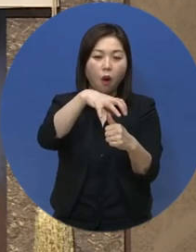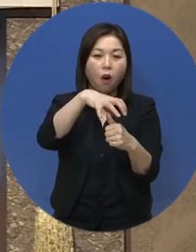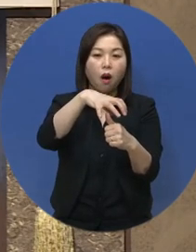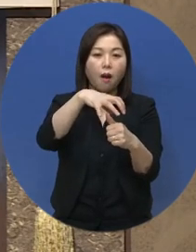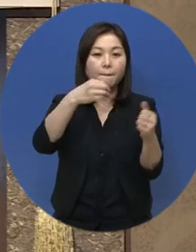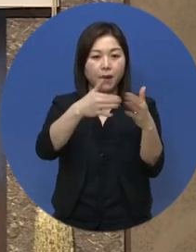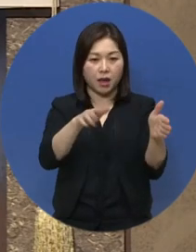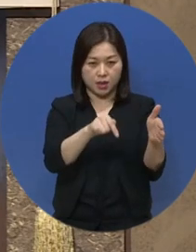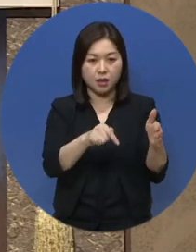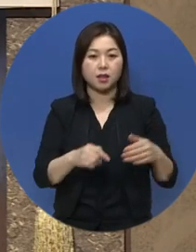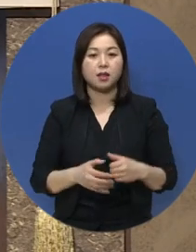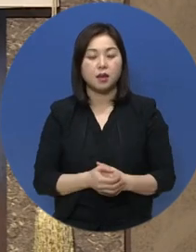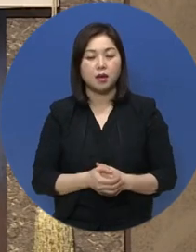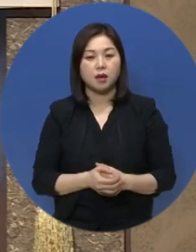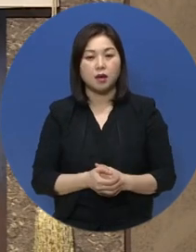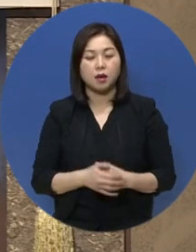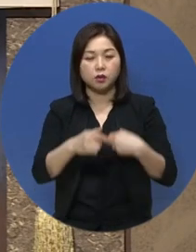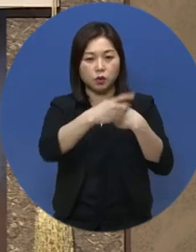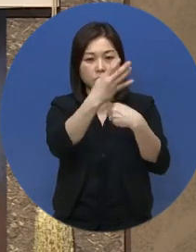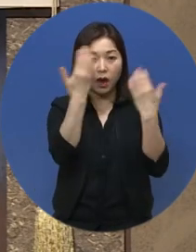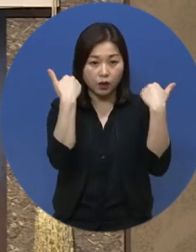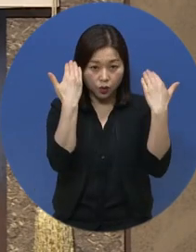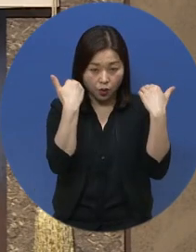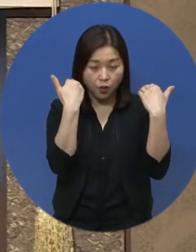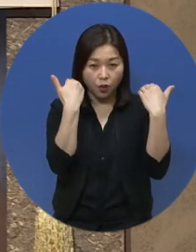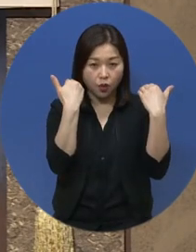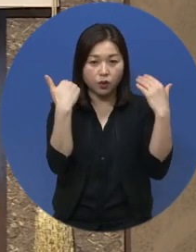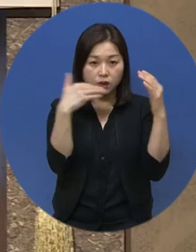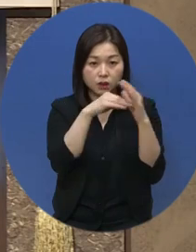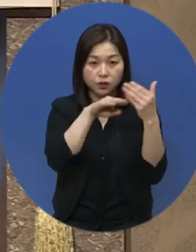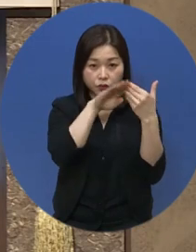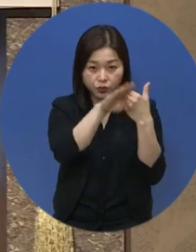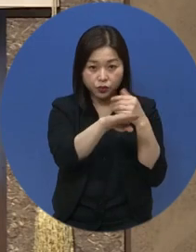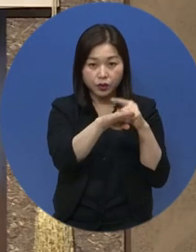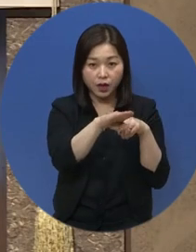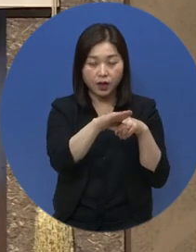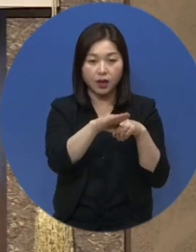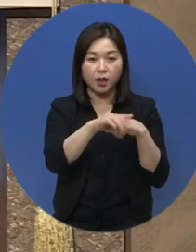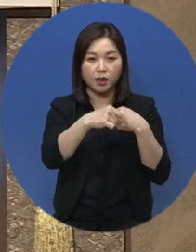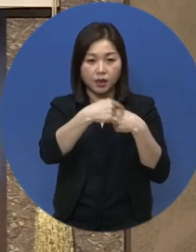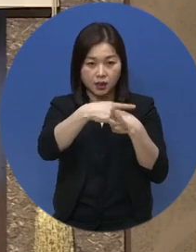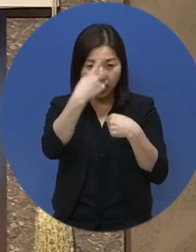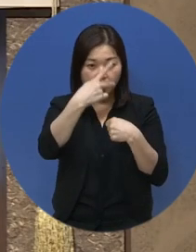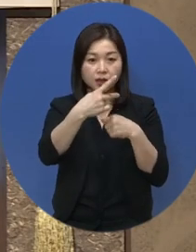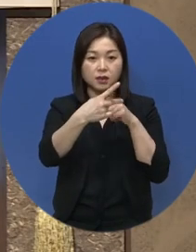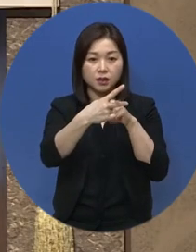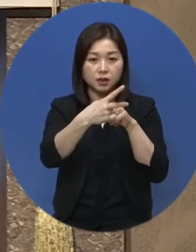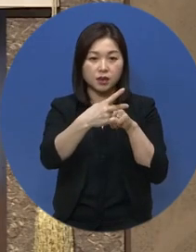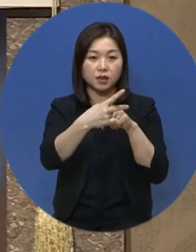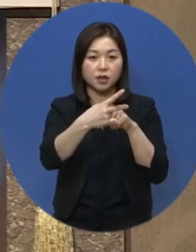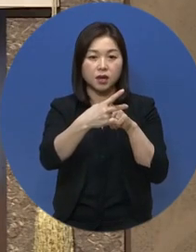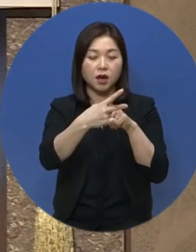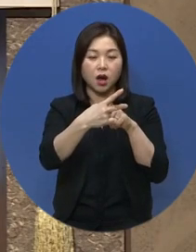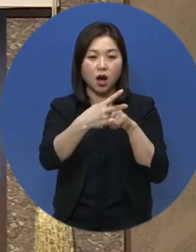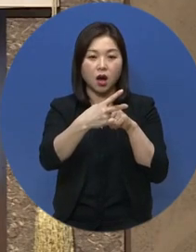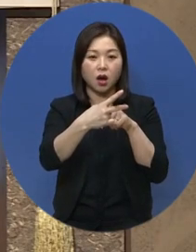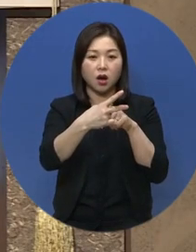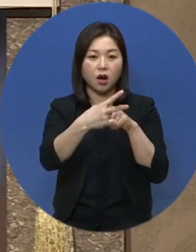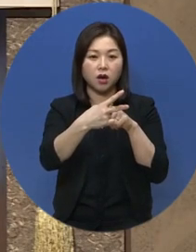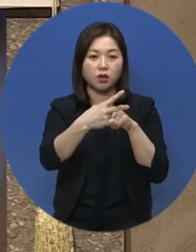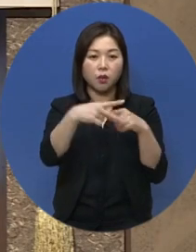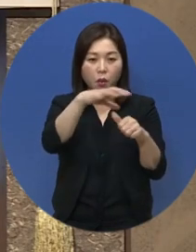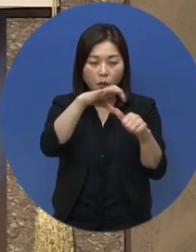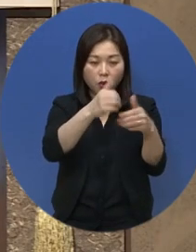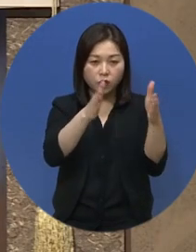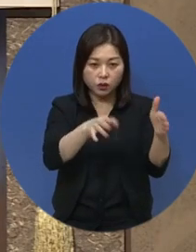내에서 방과 후에 1, 2학년들은 초등 돌봄 교실로 막바로 가고요. 네. 그리고 방과 후 학교나 이런 것을 이용하는 3학년